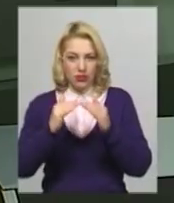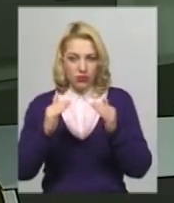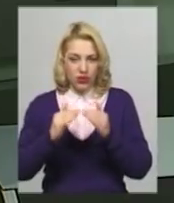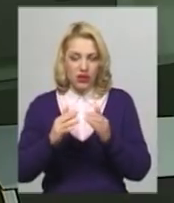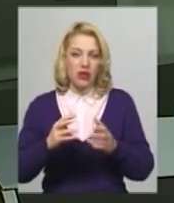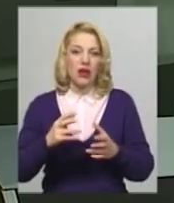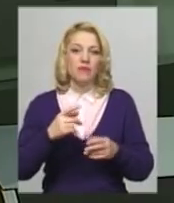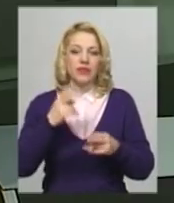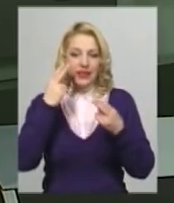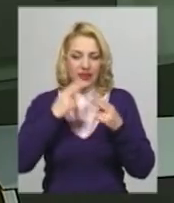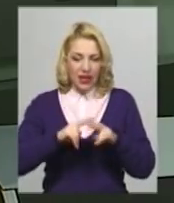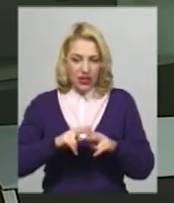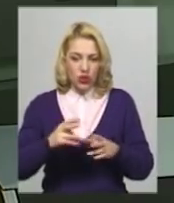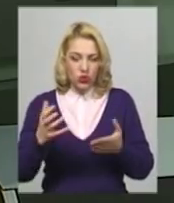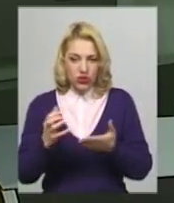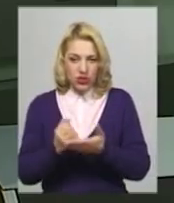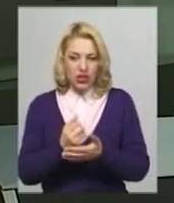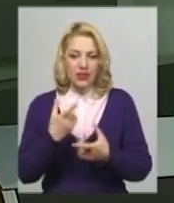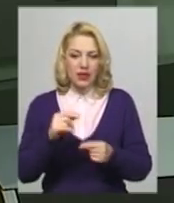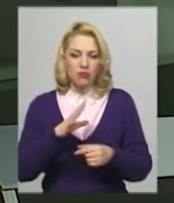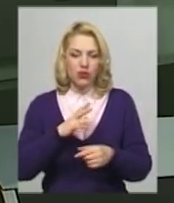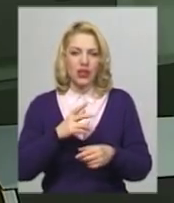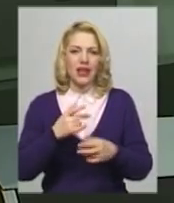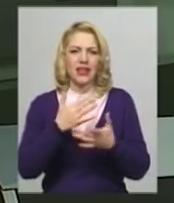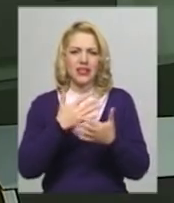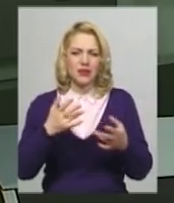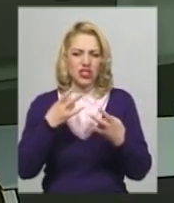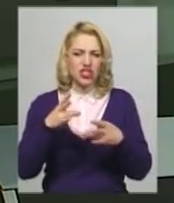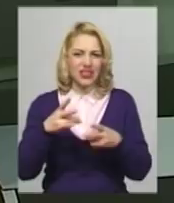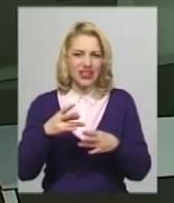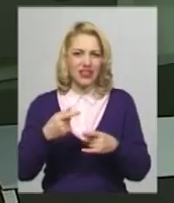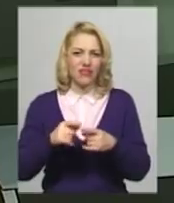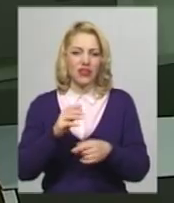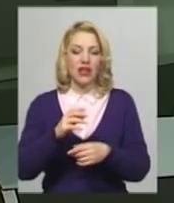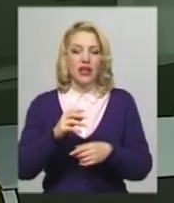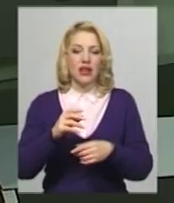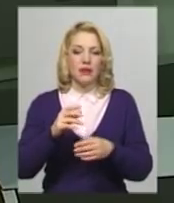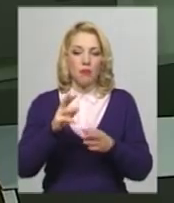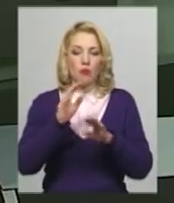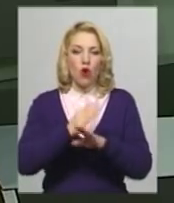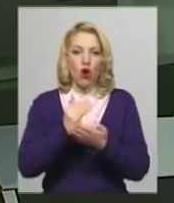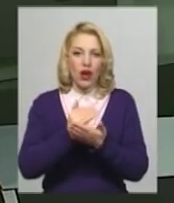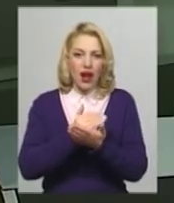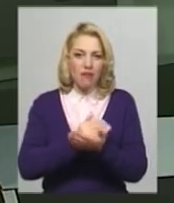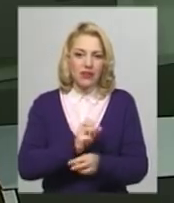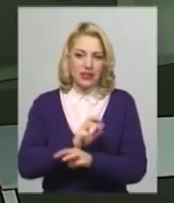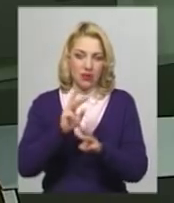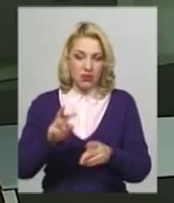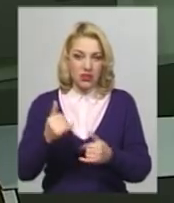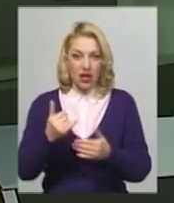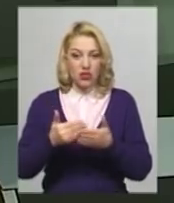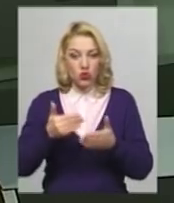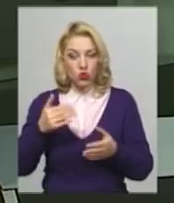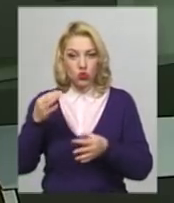комп'ютерну техніку, на якій зберігалося різноманітне шкідливе програмне забезпечення. Техніку направили на експертизу. Триває досудове